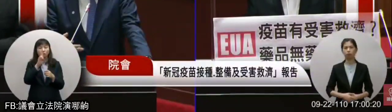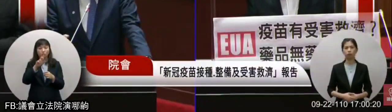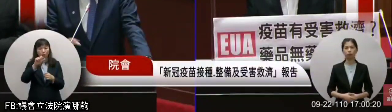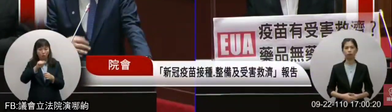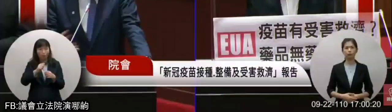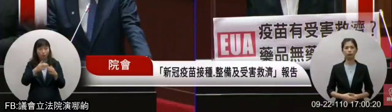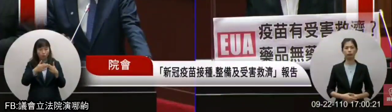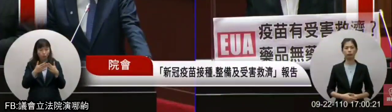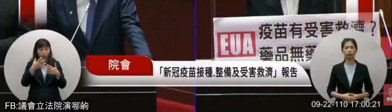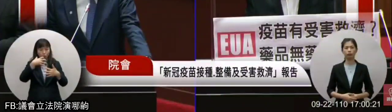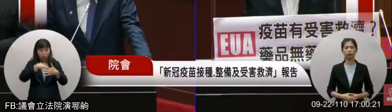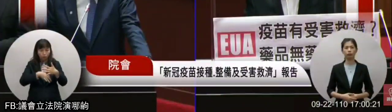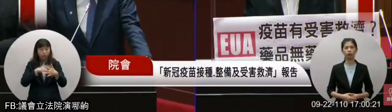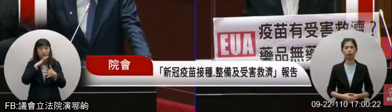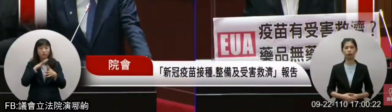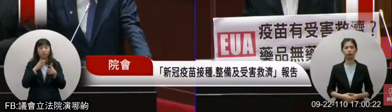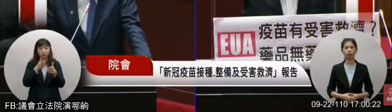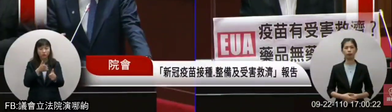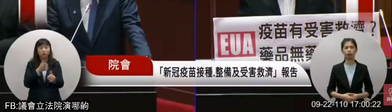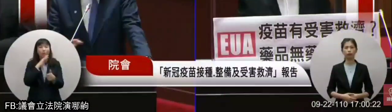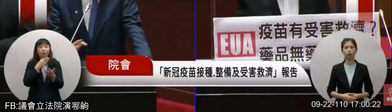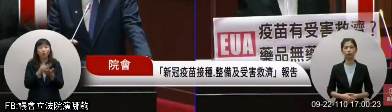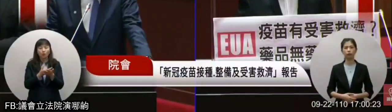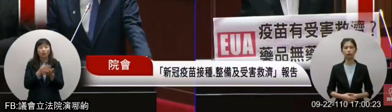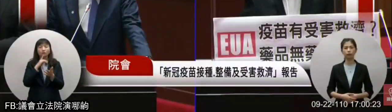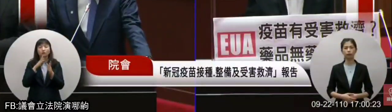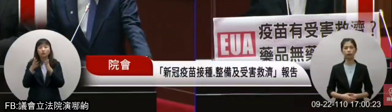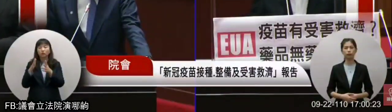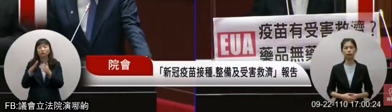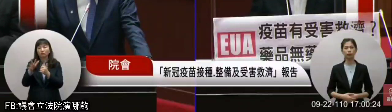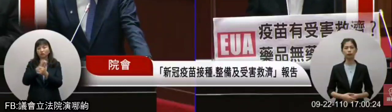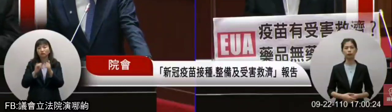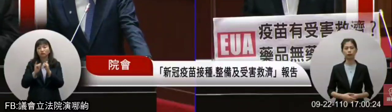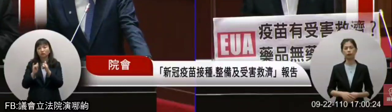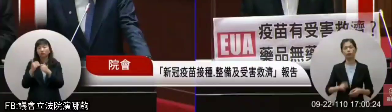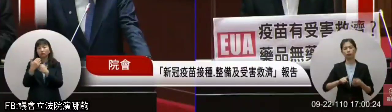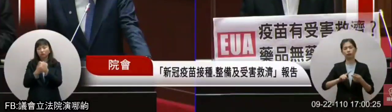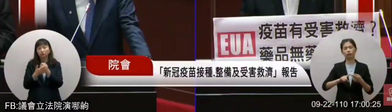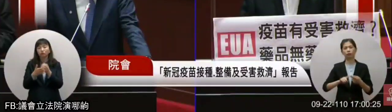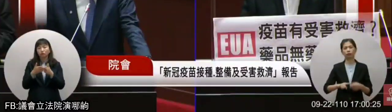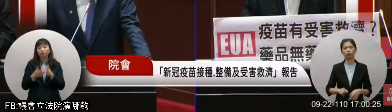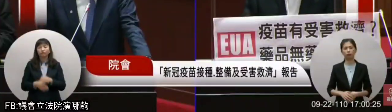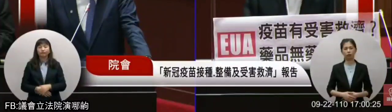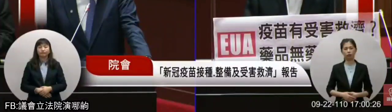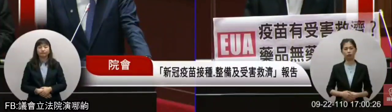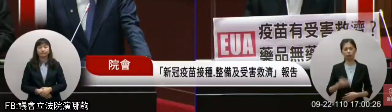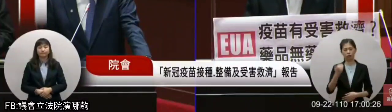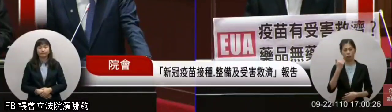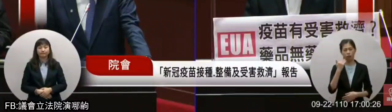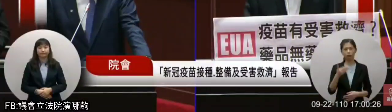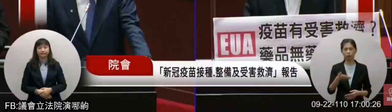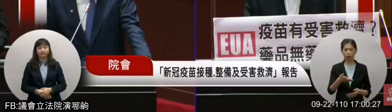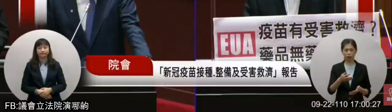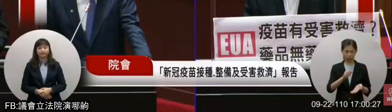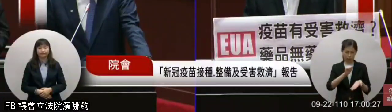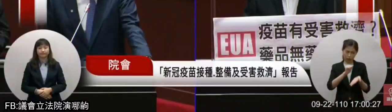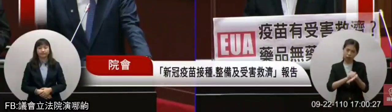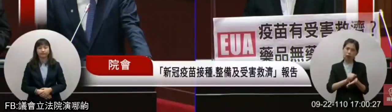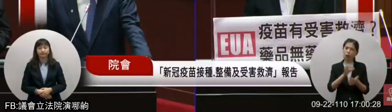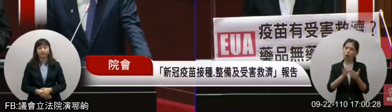都要含在这个救济里面，要不然对国人的保障就不足。 是啊，不要让人家到时候倒在这文字上有没有